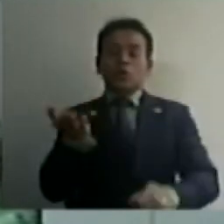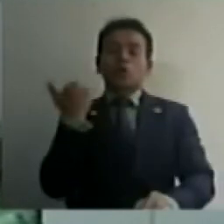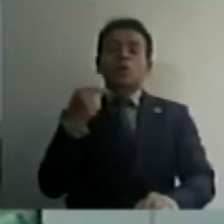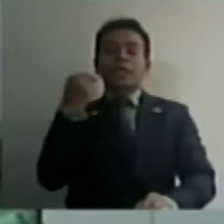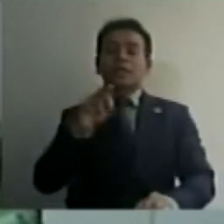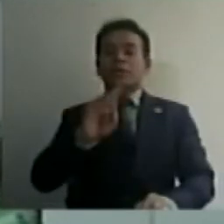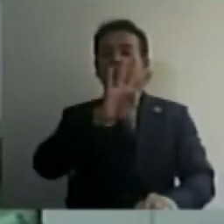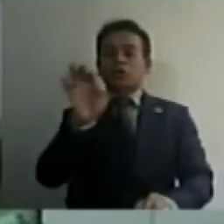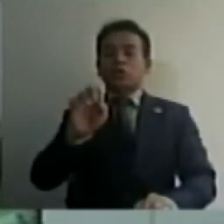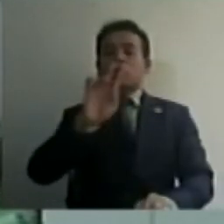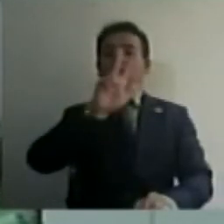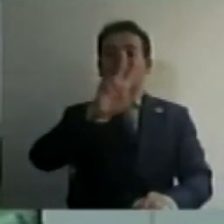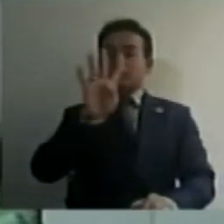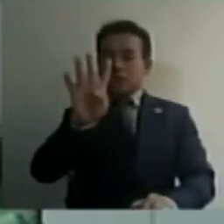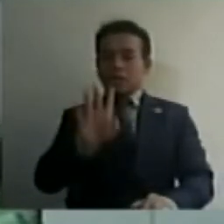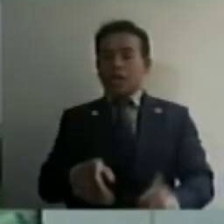2,189 জন।